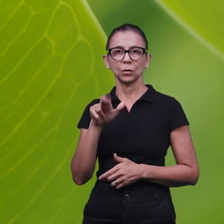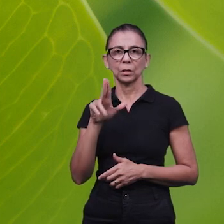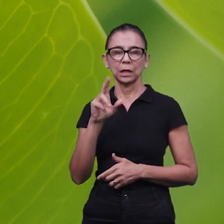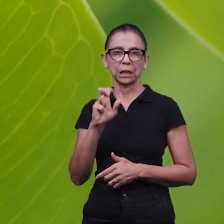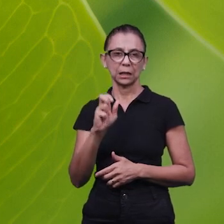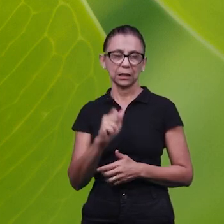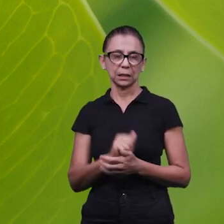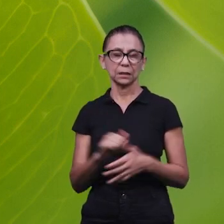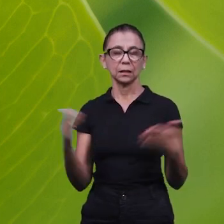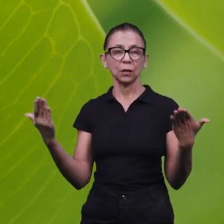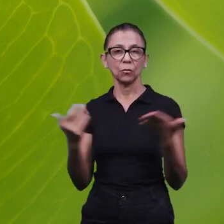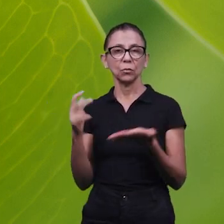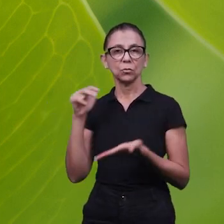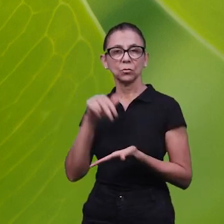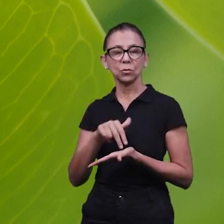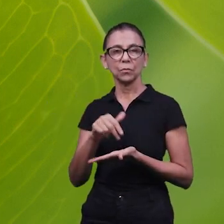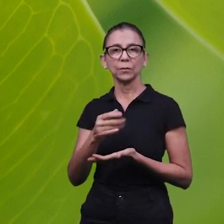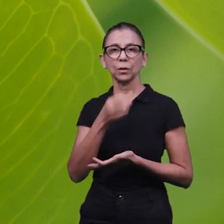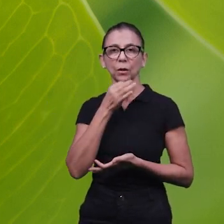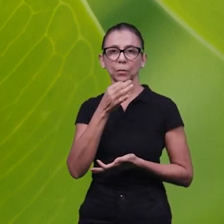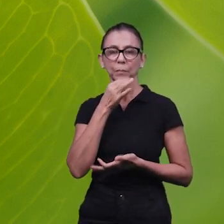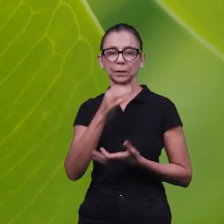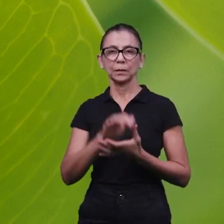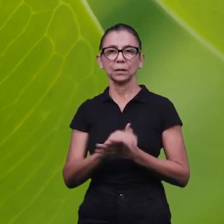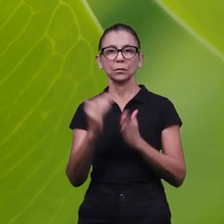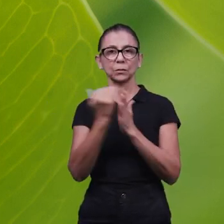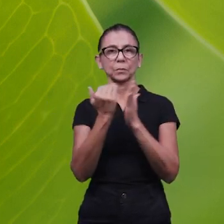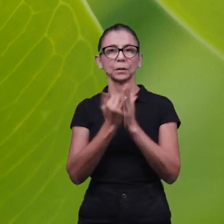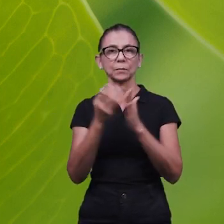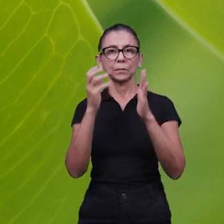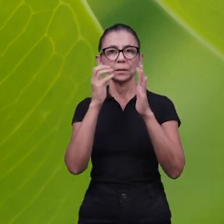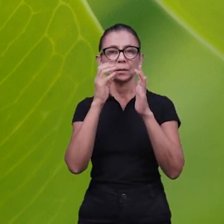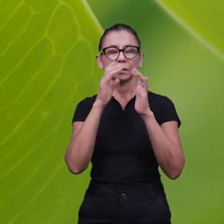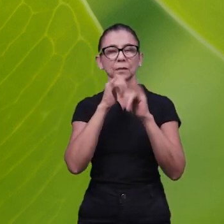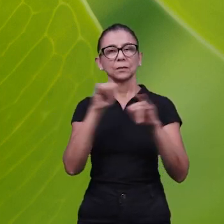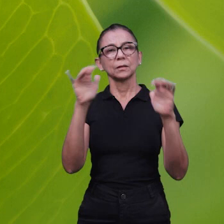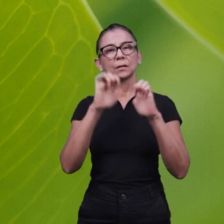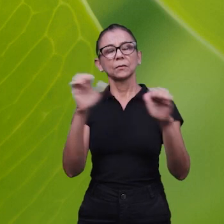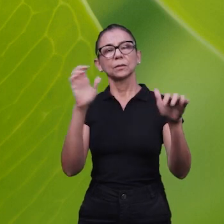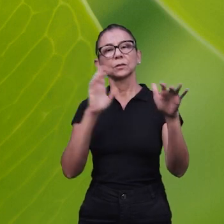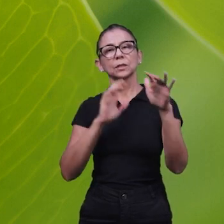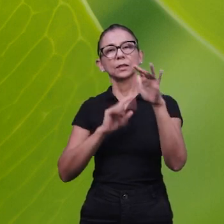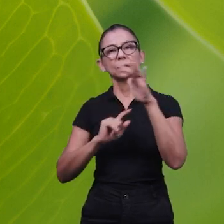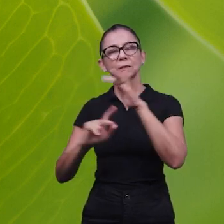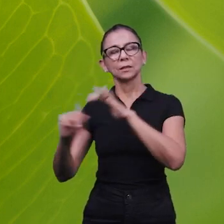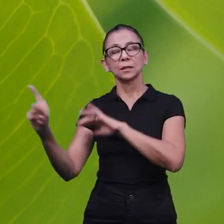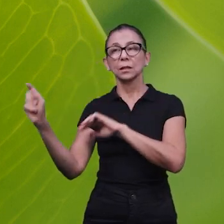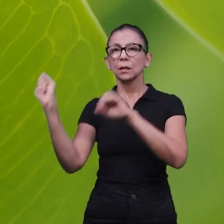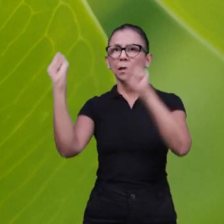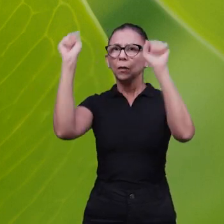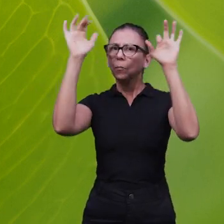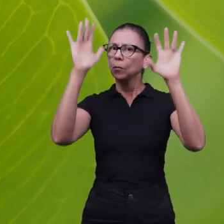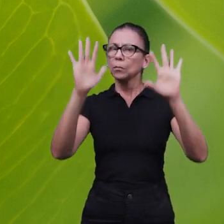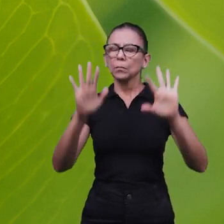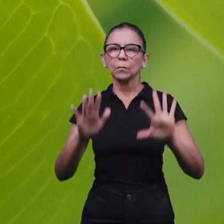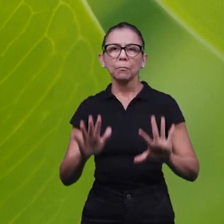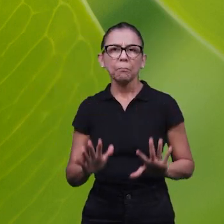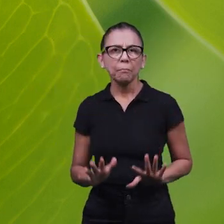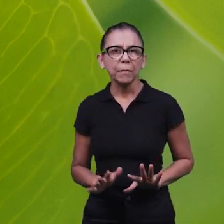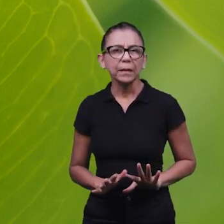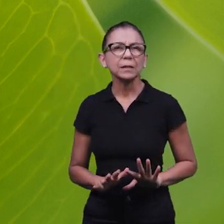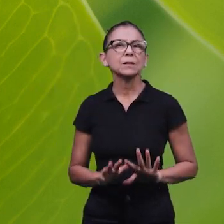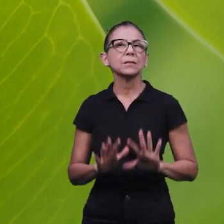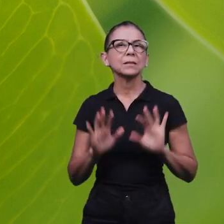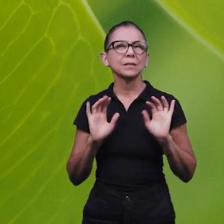l'église de l'état du Espírito Santo. Et je vous parlerai sur la formation en annonçant l'évangile éternel. À travers cette formation, nous avons